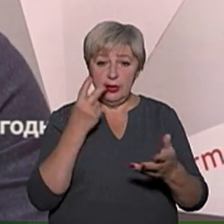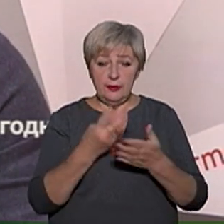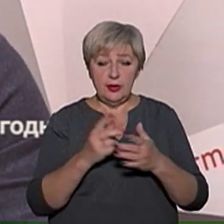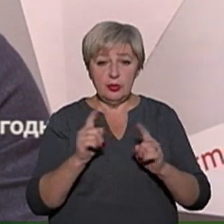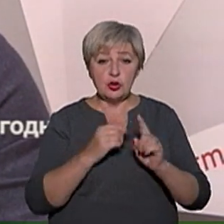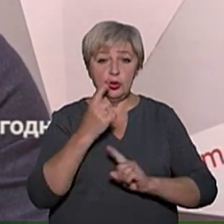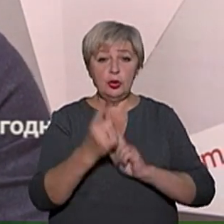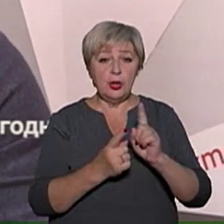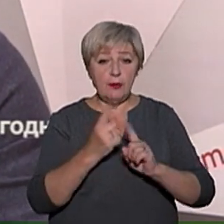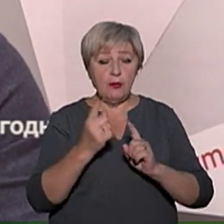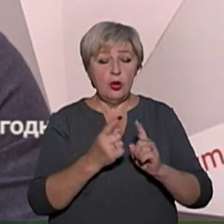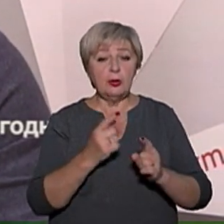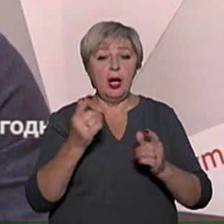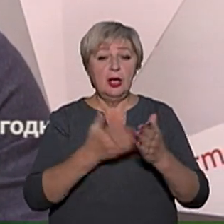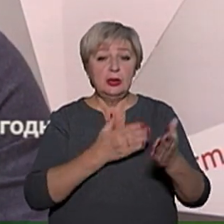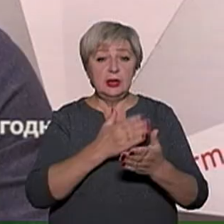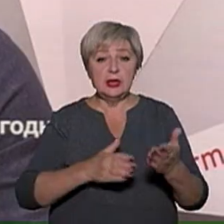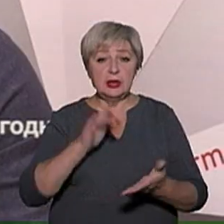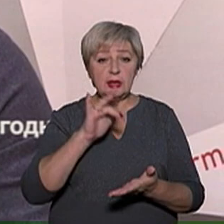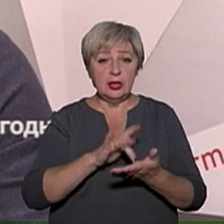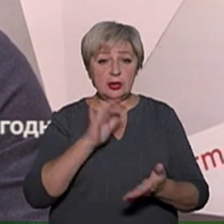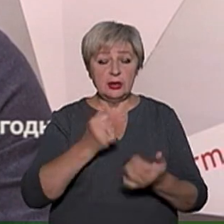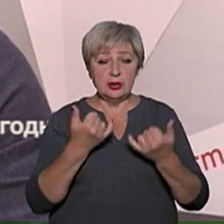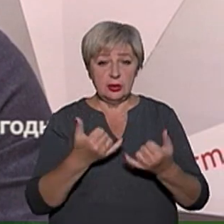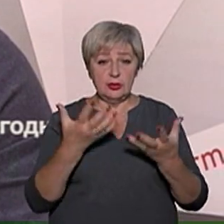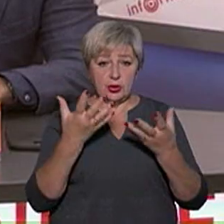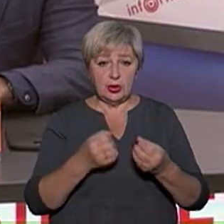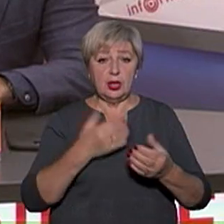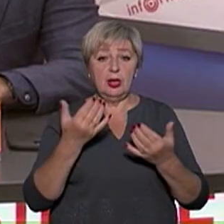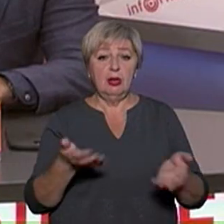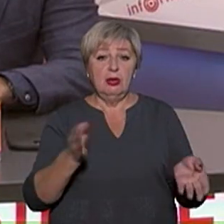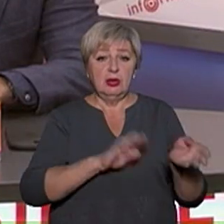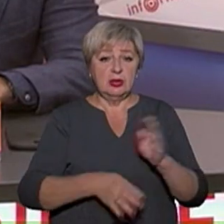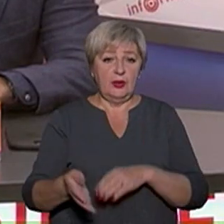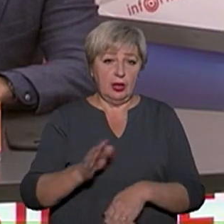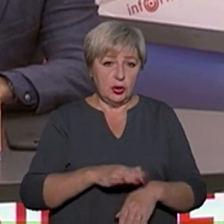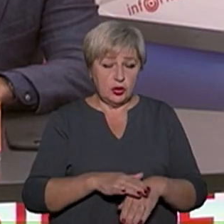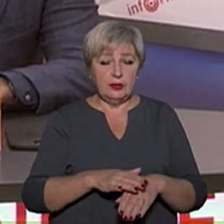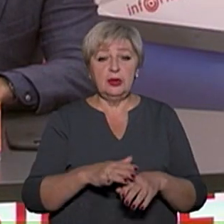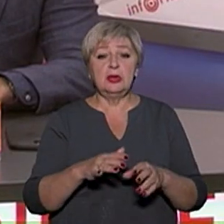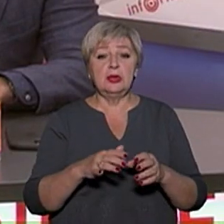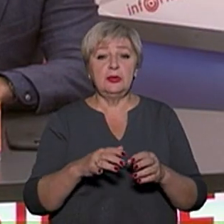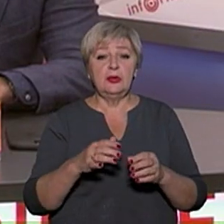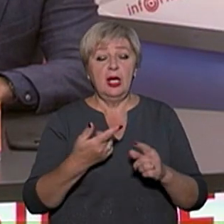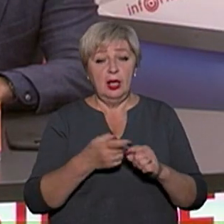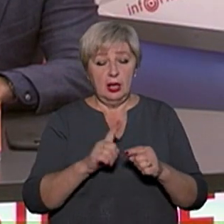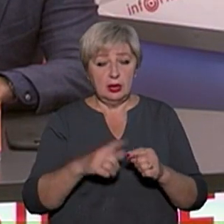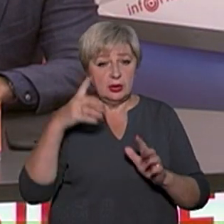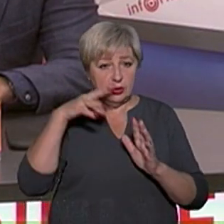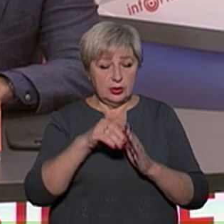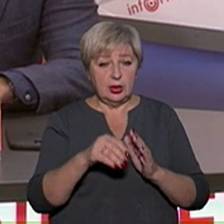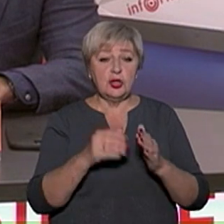реформа децентрализации на сегодняшний день, к сожалению, сворачивается. А це означає, підкреслюють депутати від